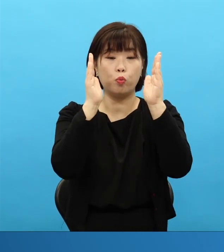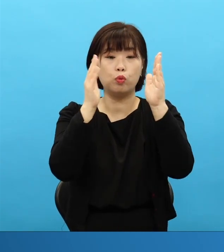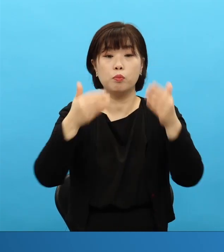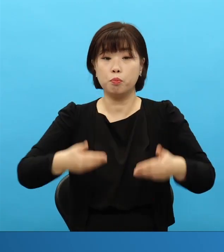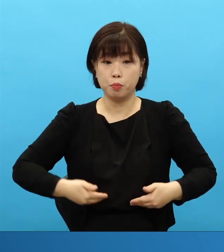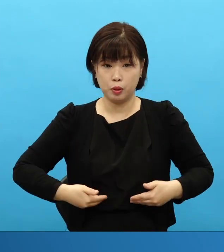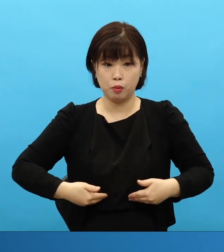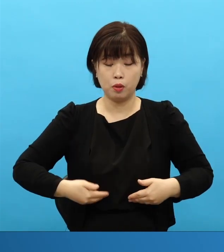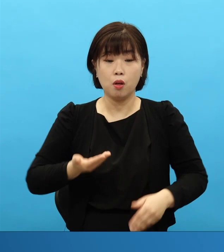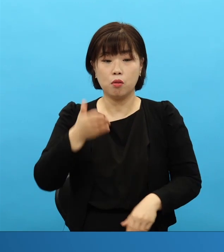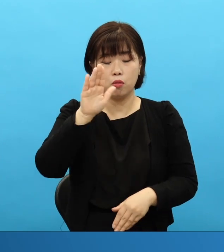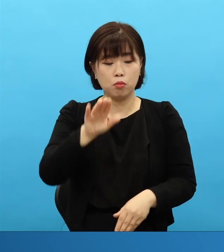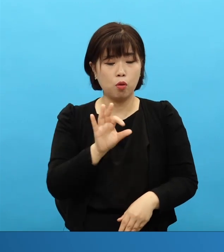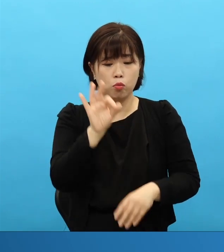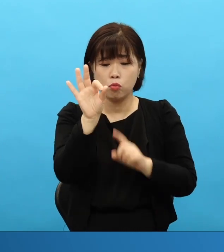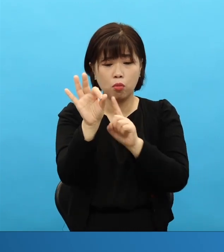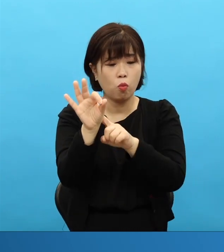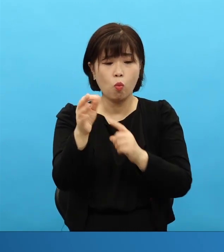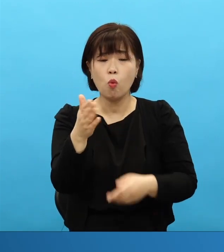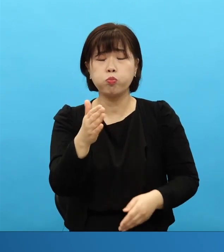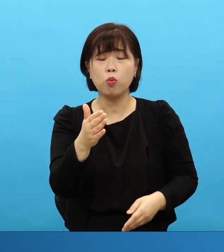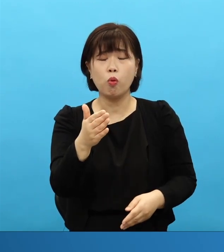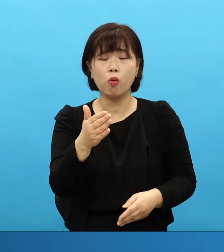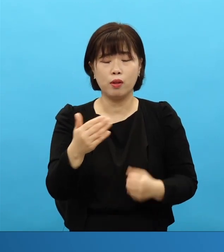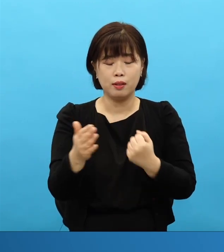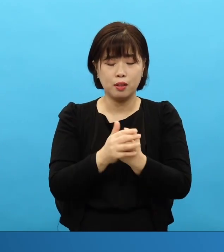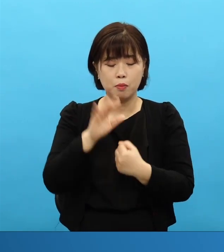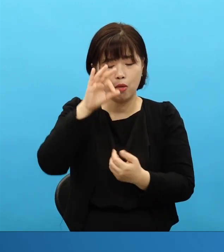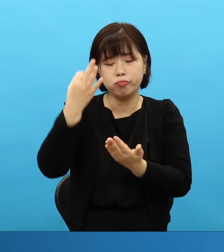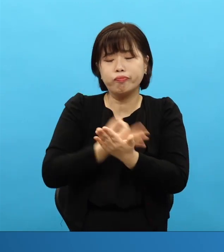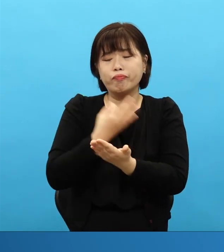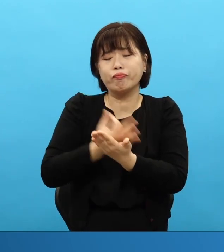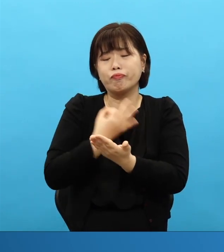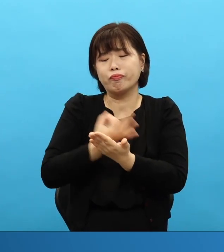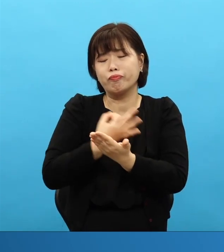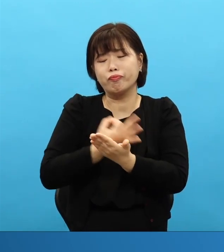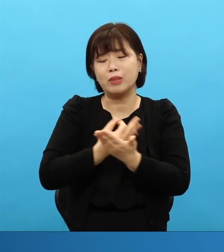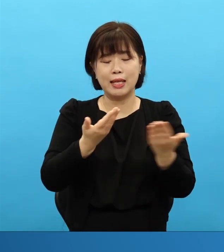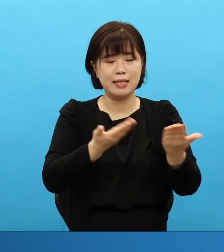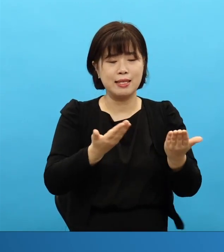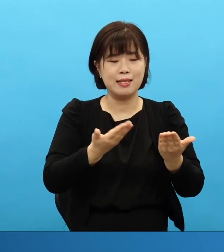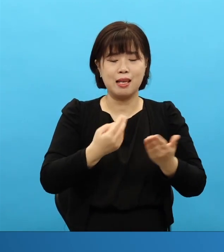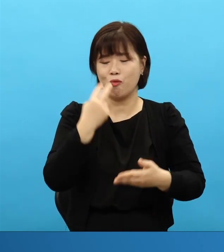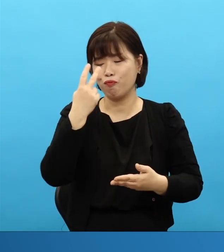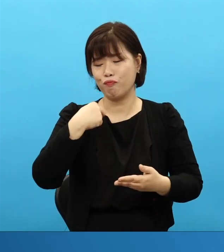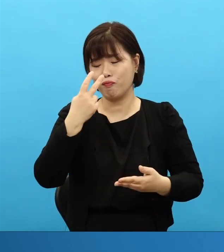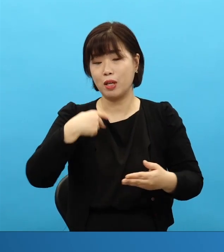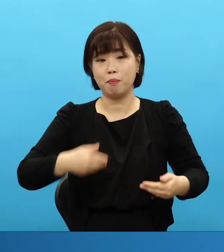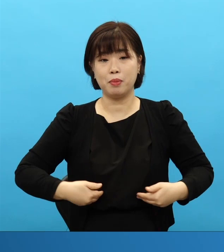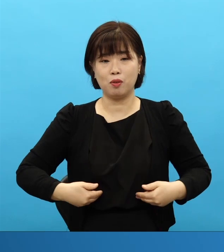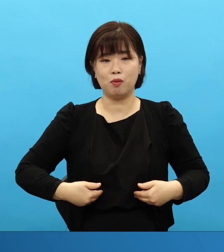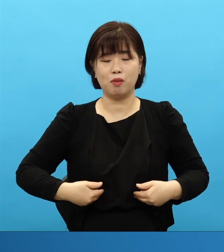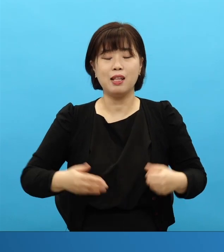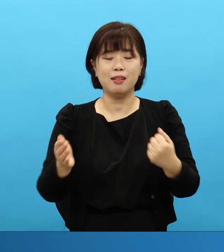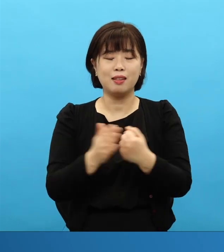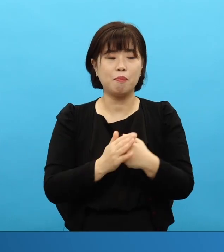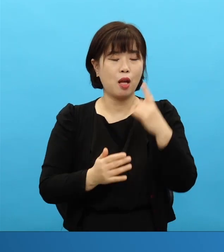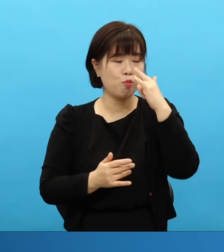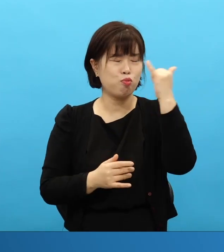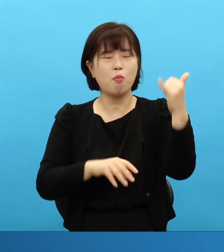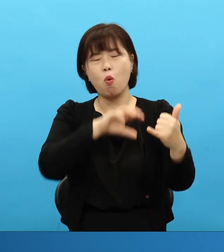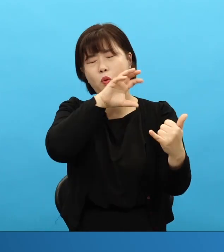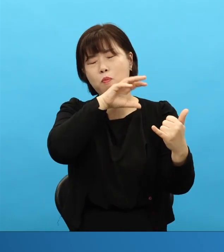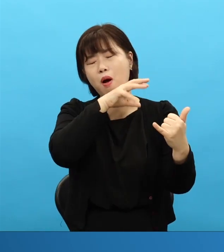굉장히 원망을 많이 했어요. 부모님도 원망을 하게 되고 그냥 공부에 좀 집중할 수 있게 그렇게 되면 참 좋겠는데 왜